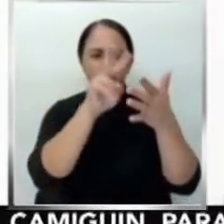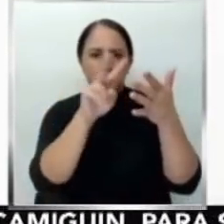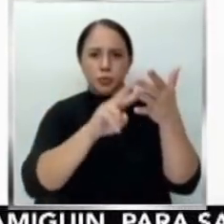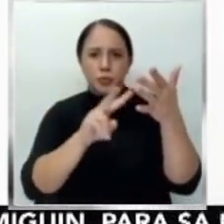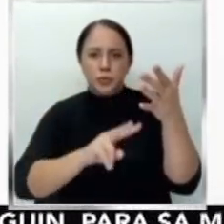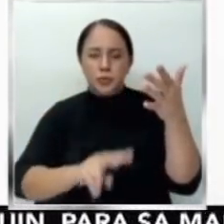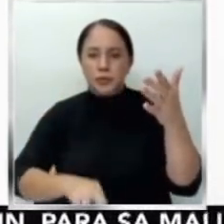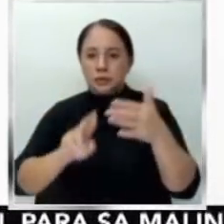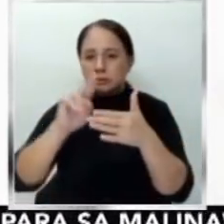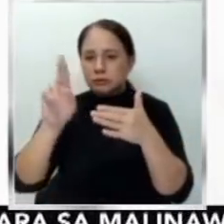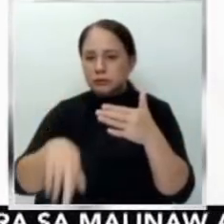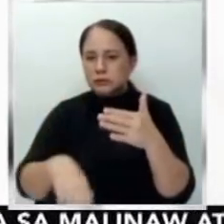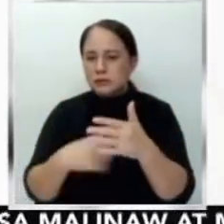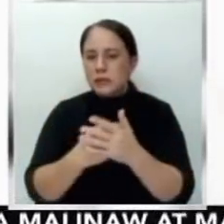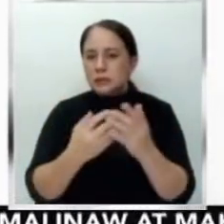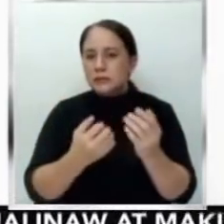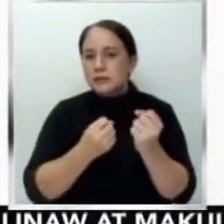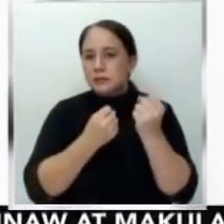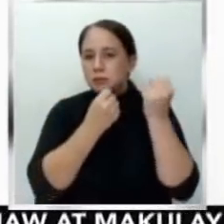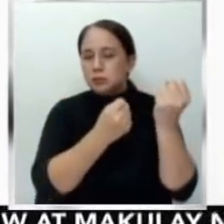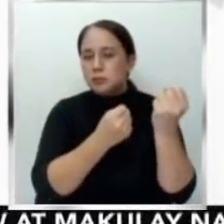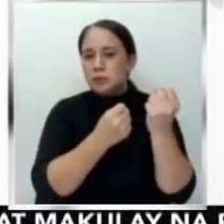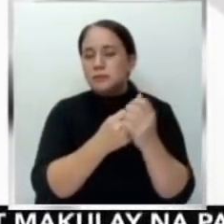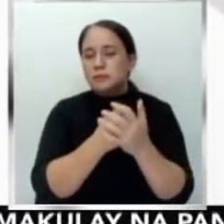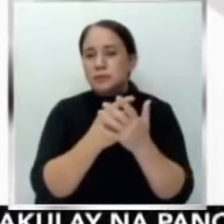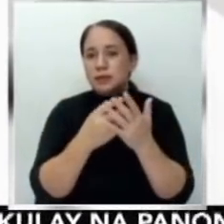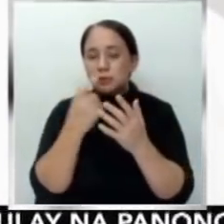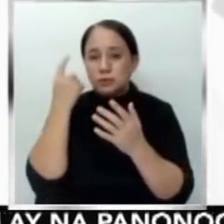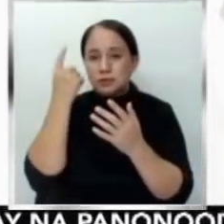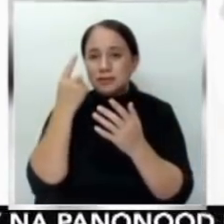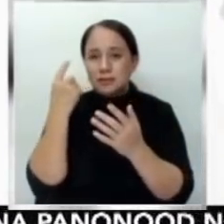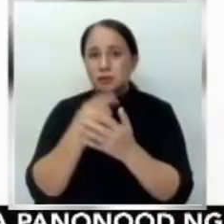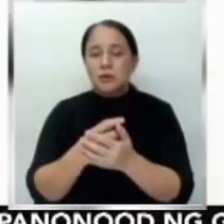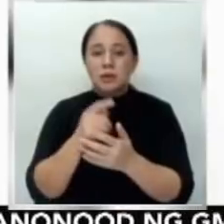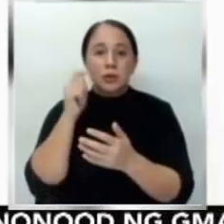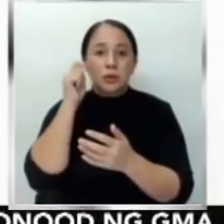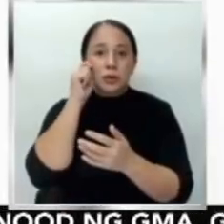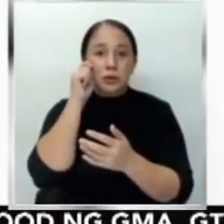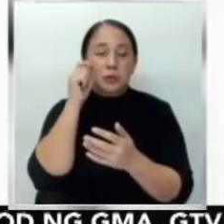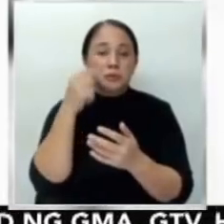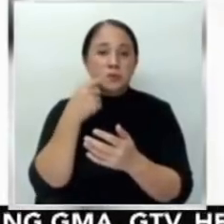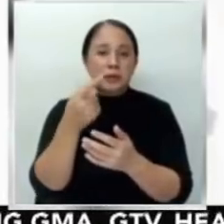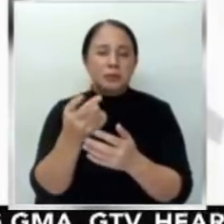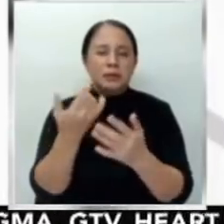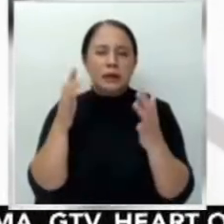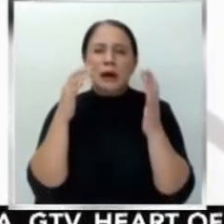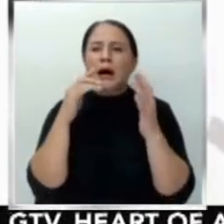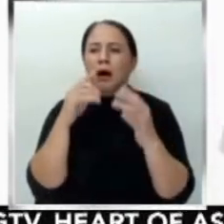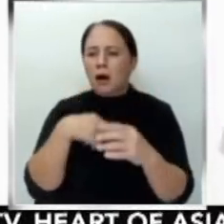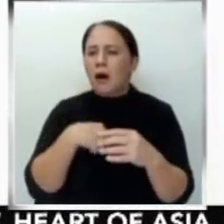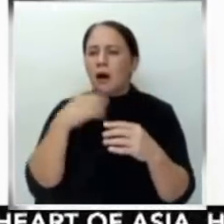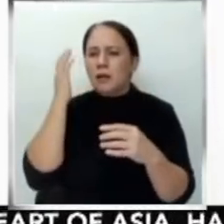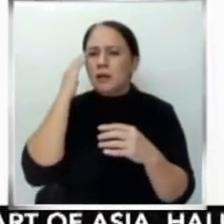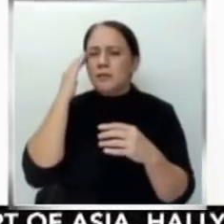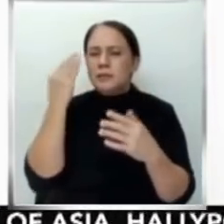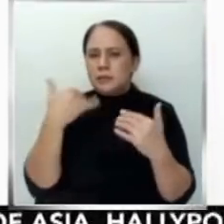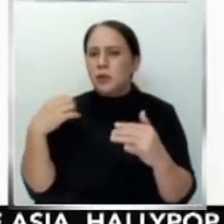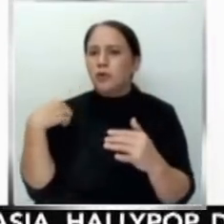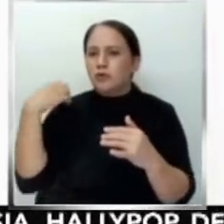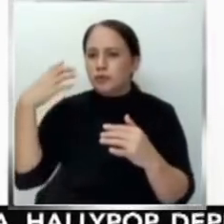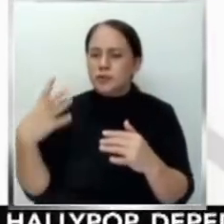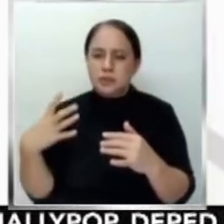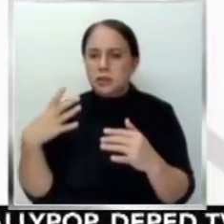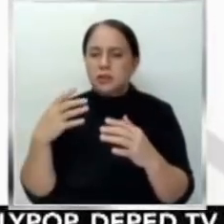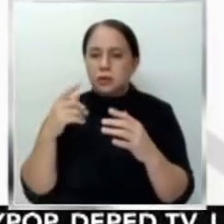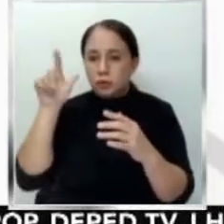at motion for partial reconsideration ni Attorney Theodore Te, kumbinsido siya na isa pa ring opisyal ng gobyerno si Marcos